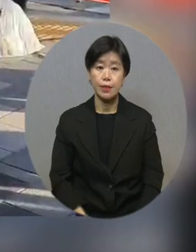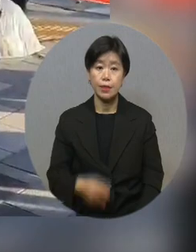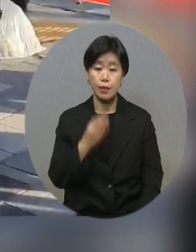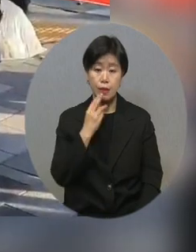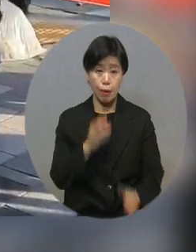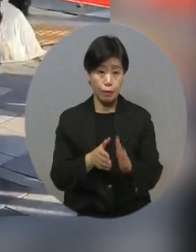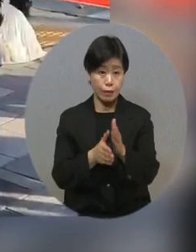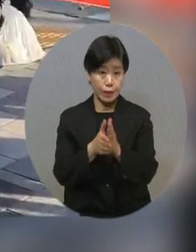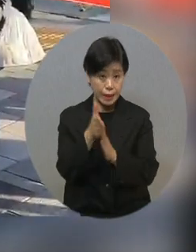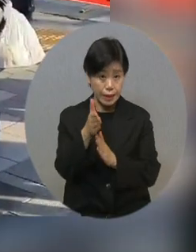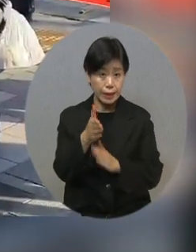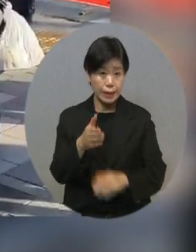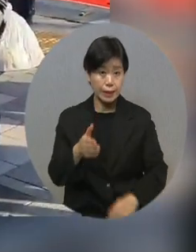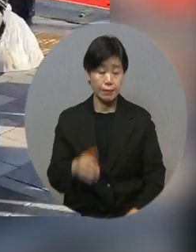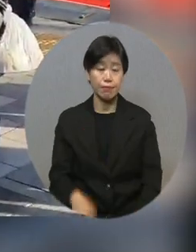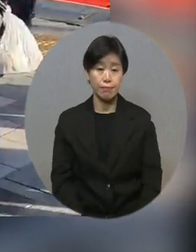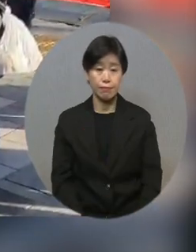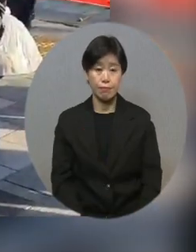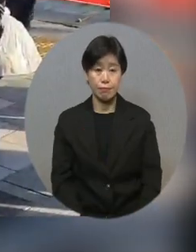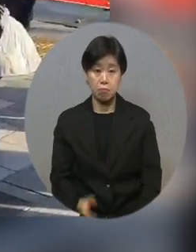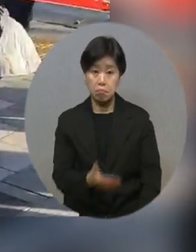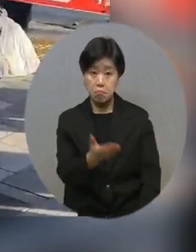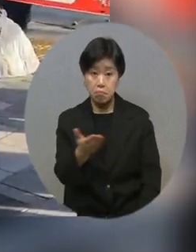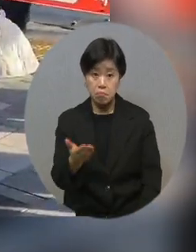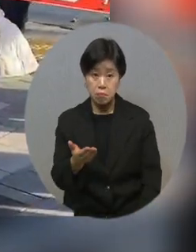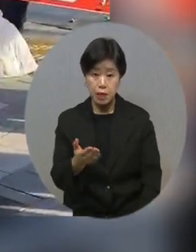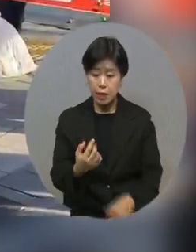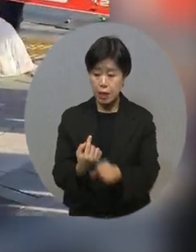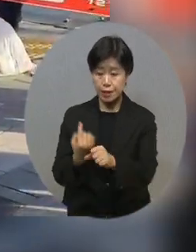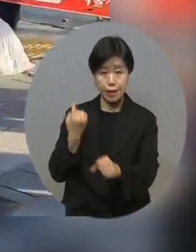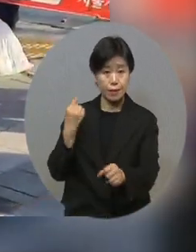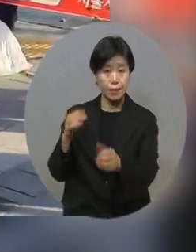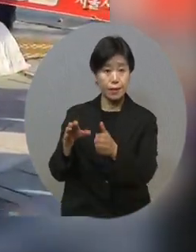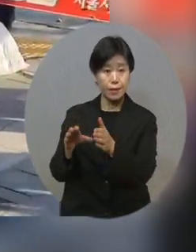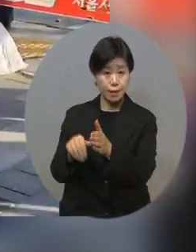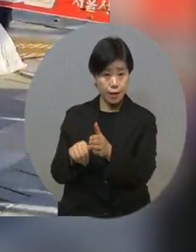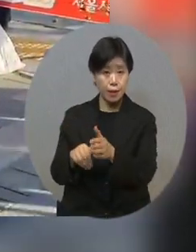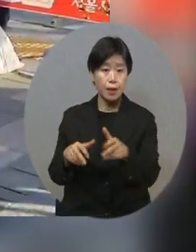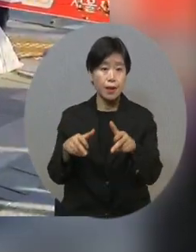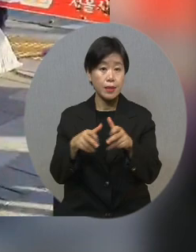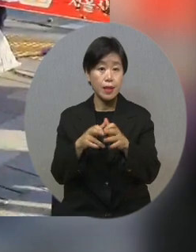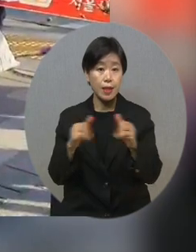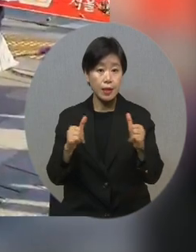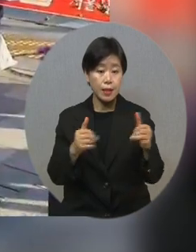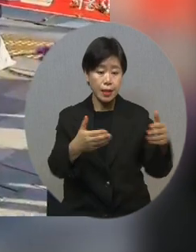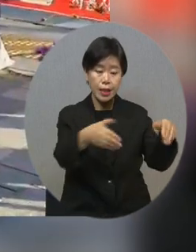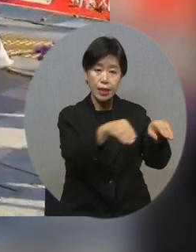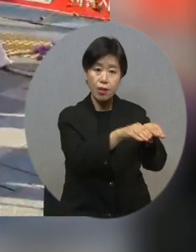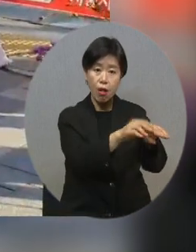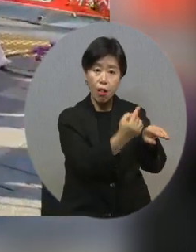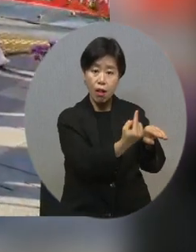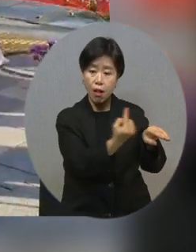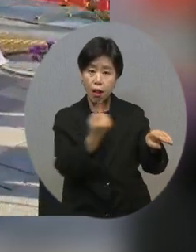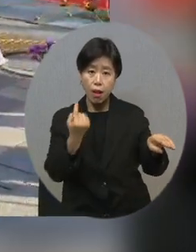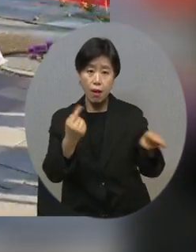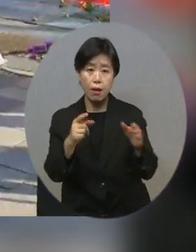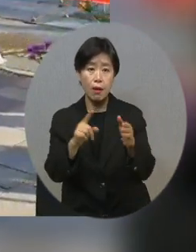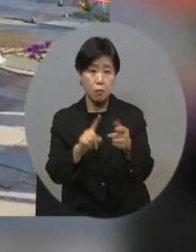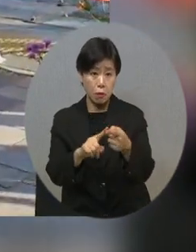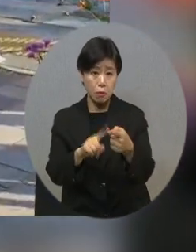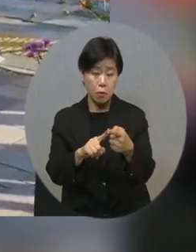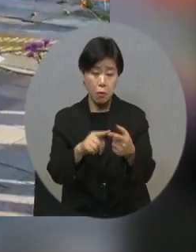서울시의회에서 작년 이맘때쯤 장애인 탈시설 조례안을 통과시켰습니다.